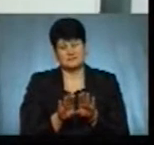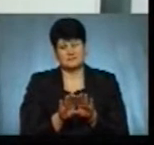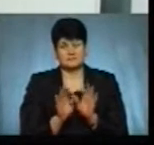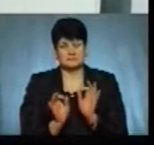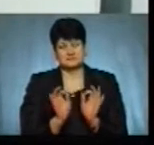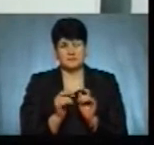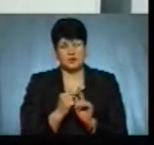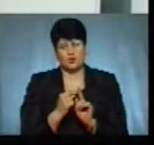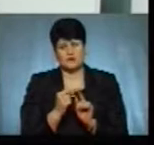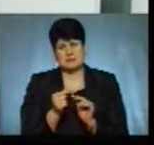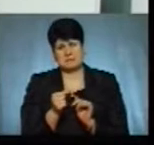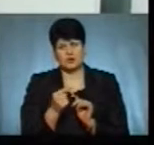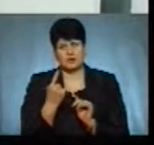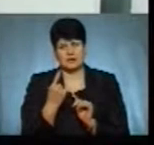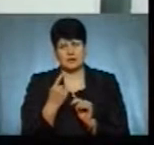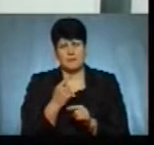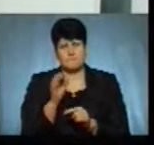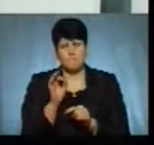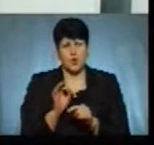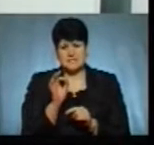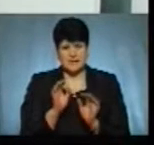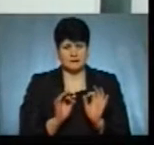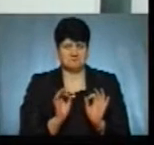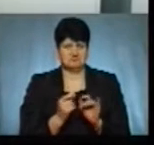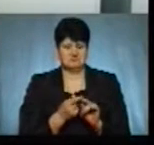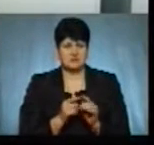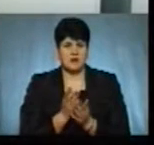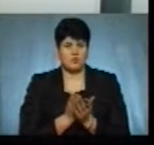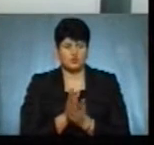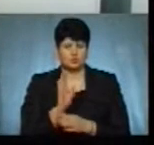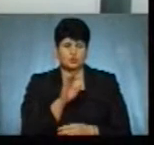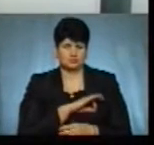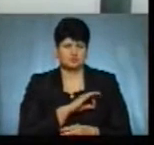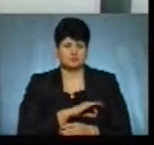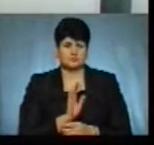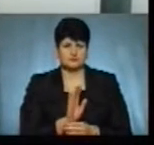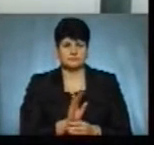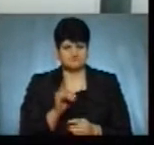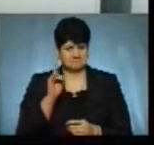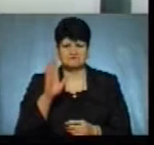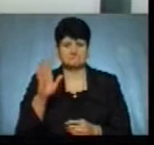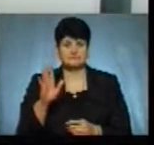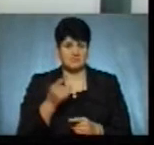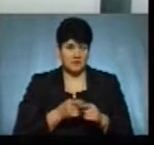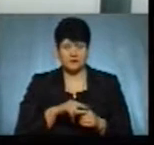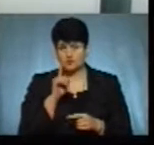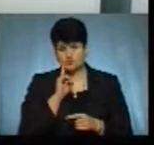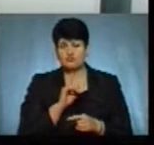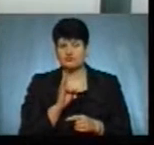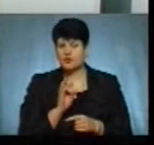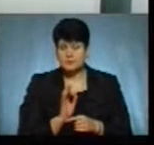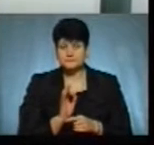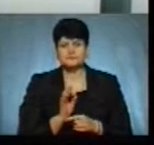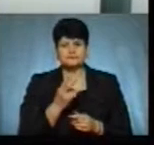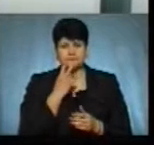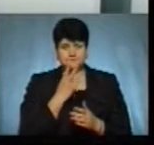так, плюс-мінус 1% або навіть 0,5%, звичайно, ця послуга буде користуватися популярністю. Тому що це зручно, як ми в сюжеті бачили, в